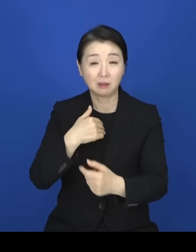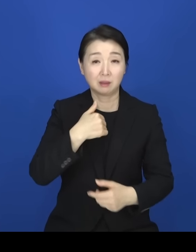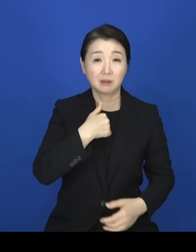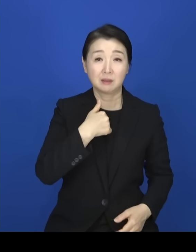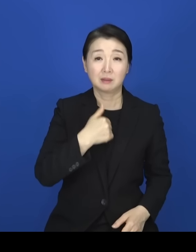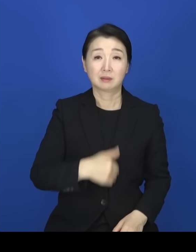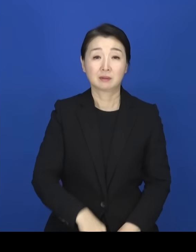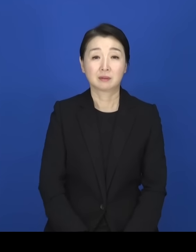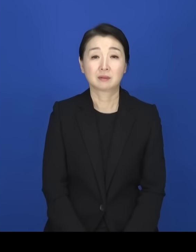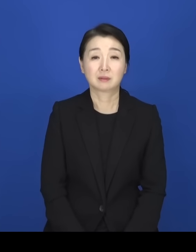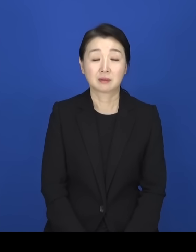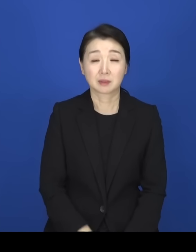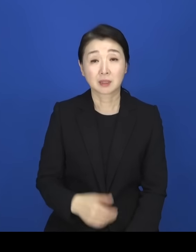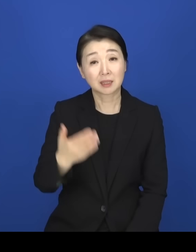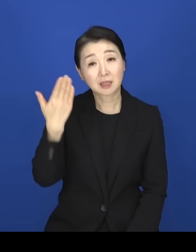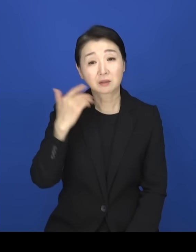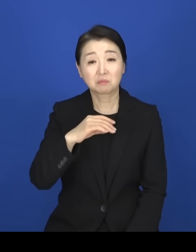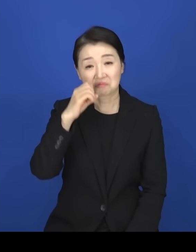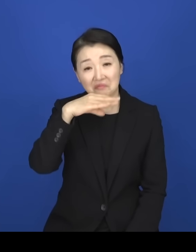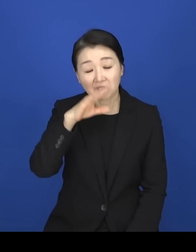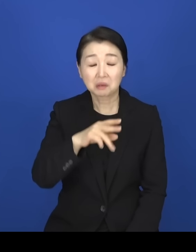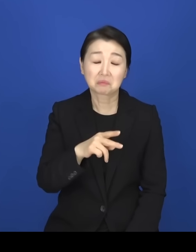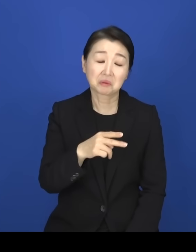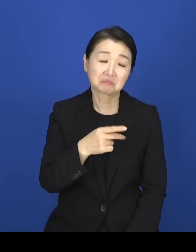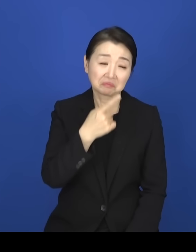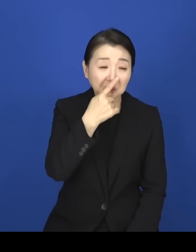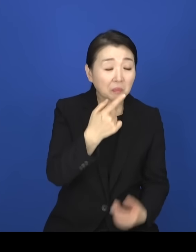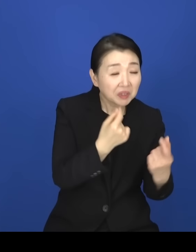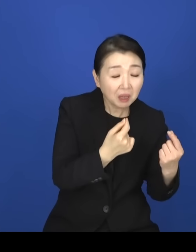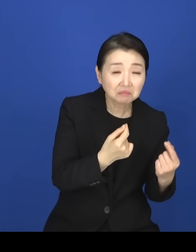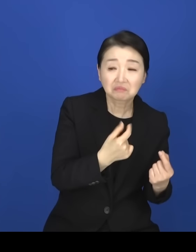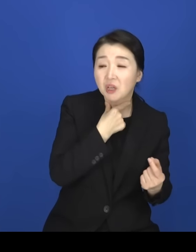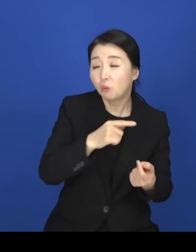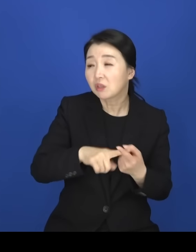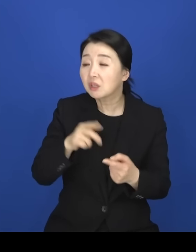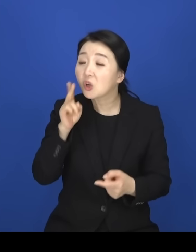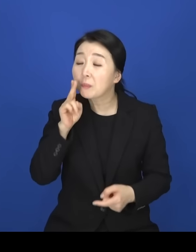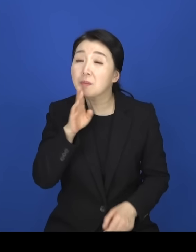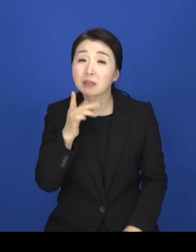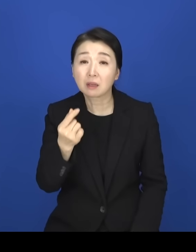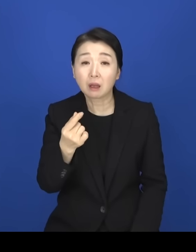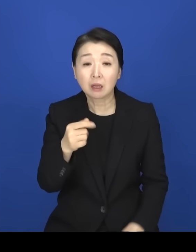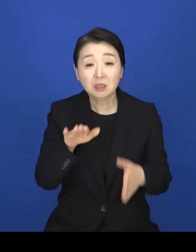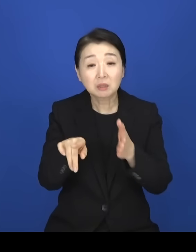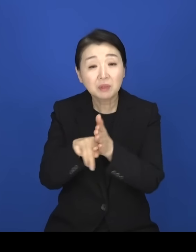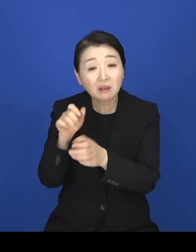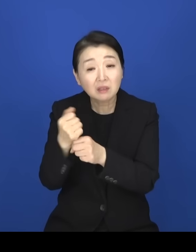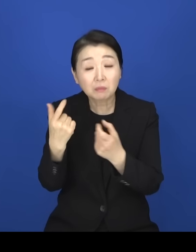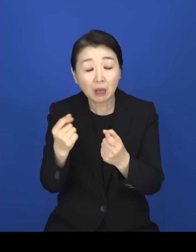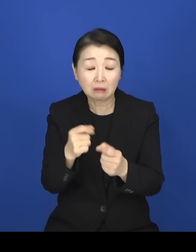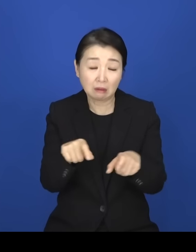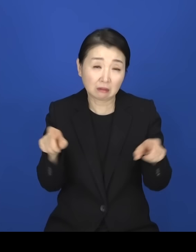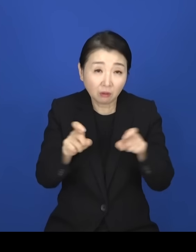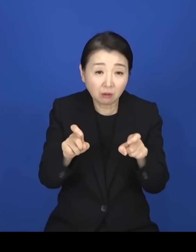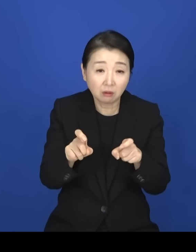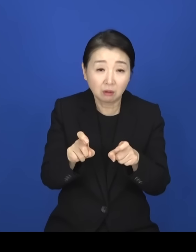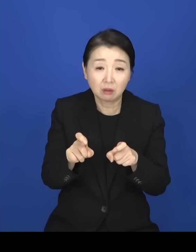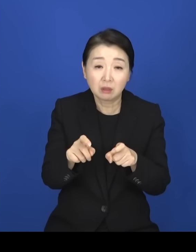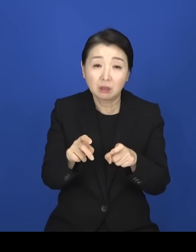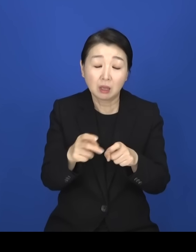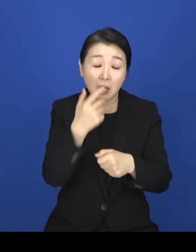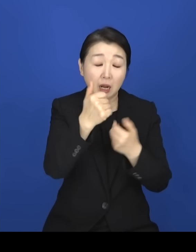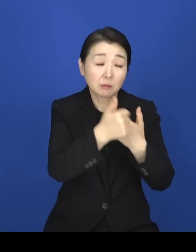내가 예전에는 그래 뭐 그냥 뭐 기호식품처럼 폈지만은 지금은 내가 사실은 의지한 거잖아요. 떨리니까 하나님